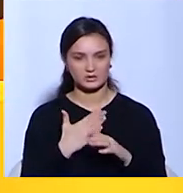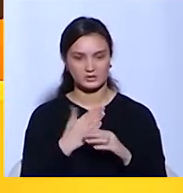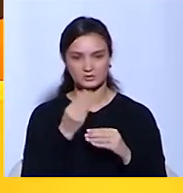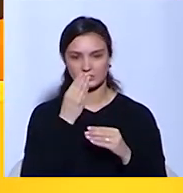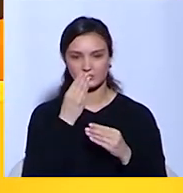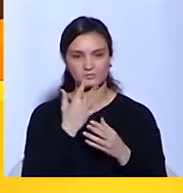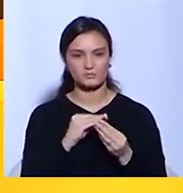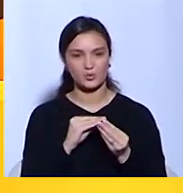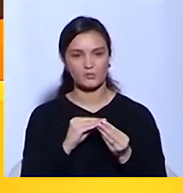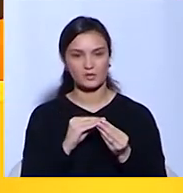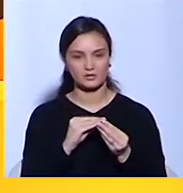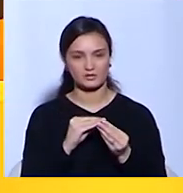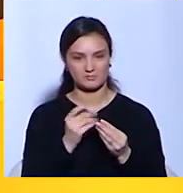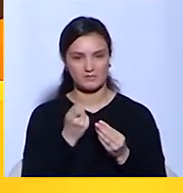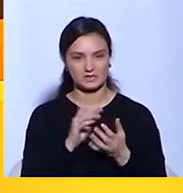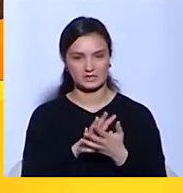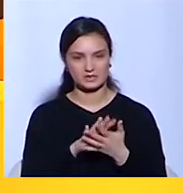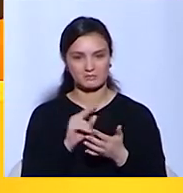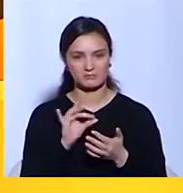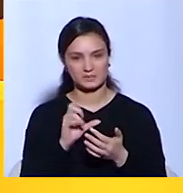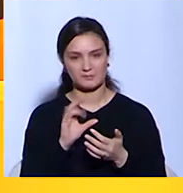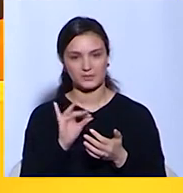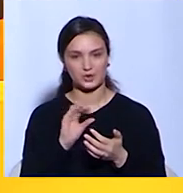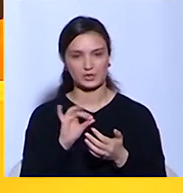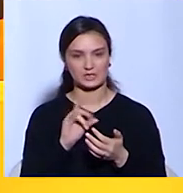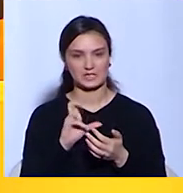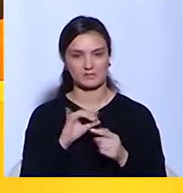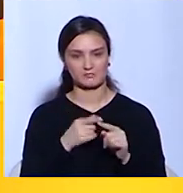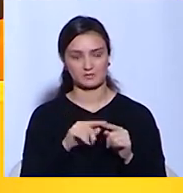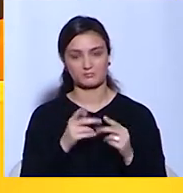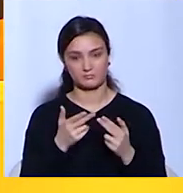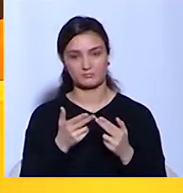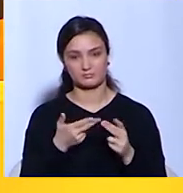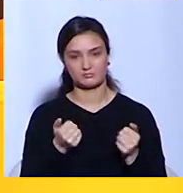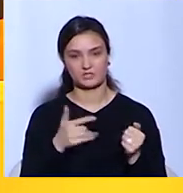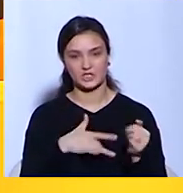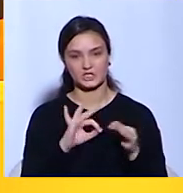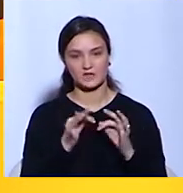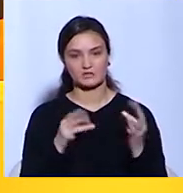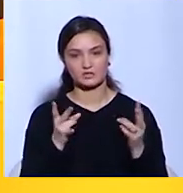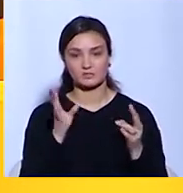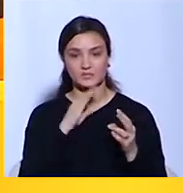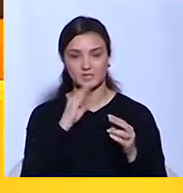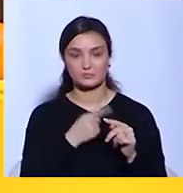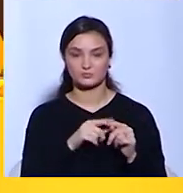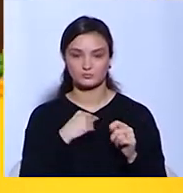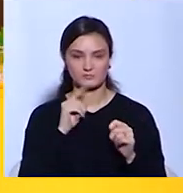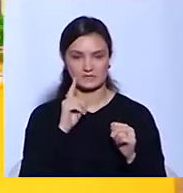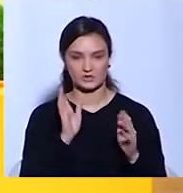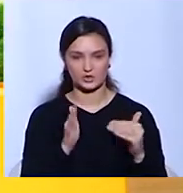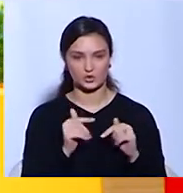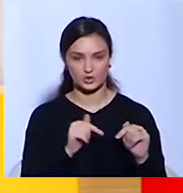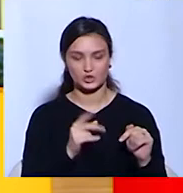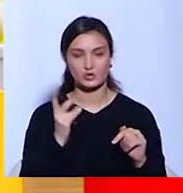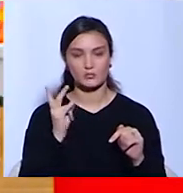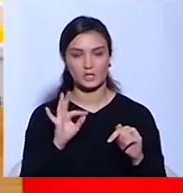საკვები მეგობარი ბაქტერიებისათვის, ანუ პრებიოტიკები. ცხადია, ნაწლავს ყოველთვის ჭირდება წყალი, ამიტომ ეს მწვანე ზონაში.